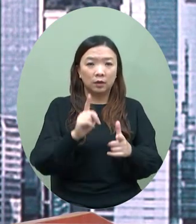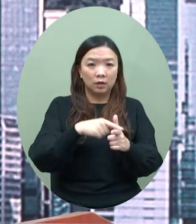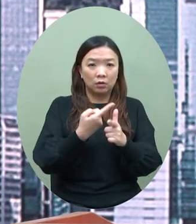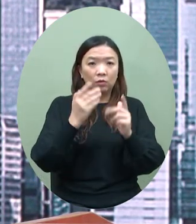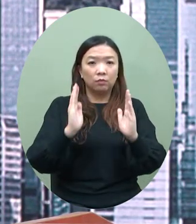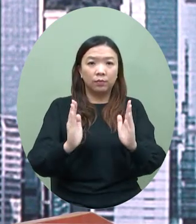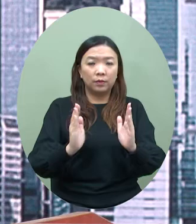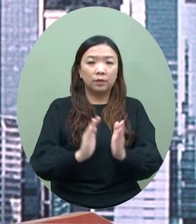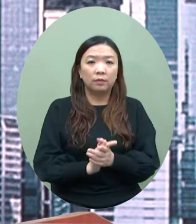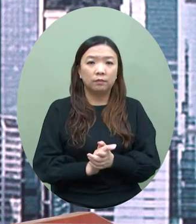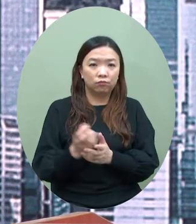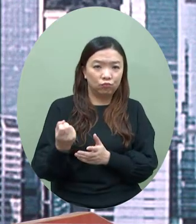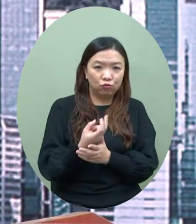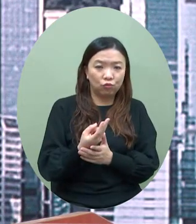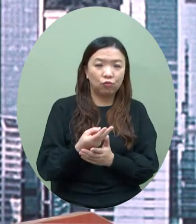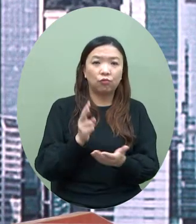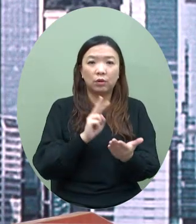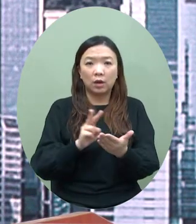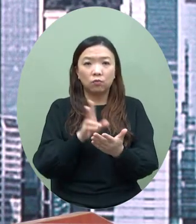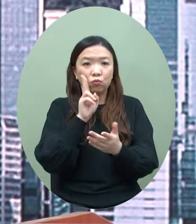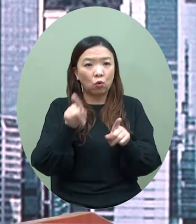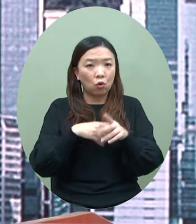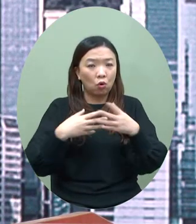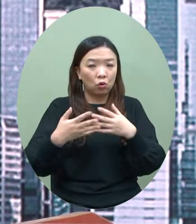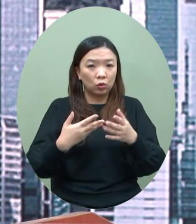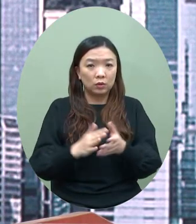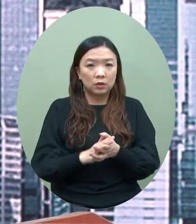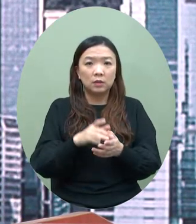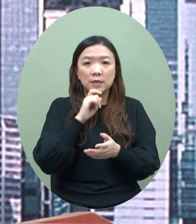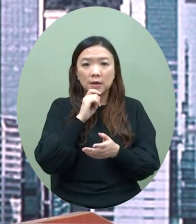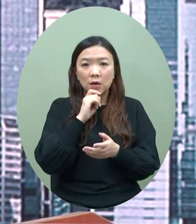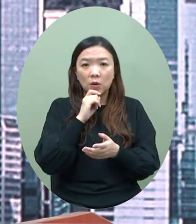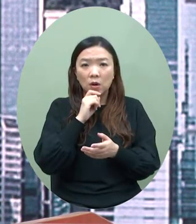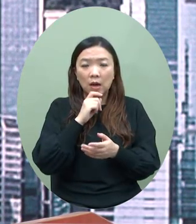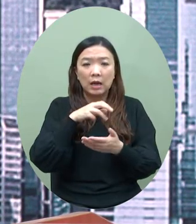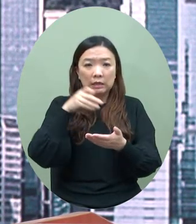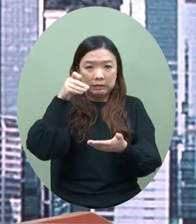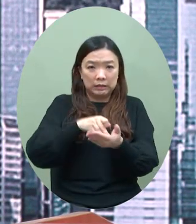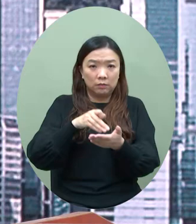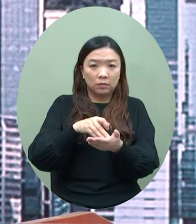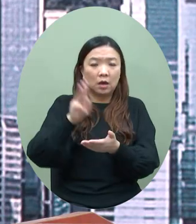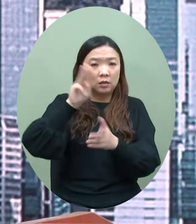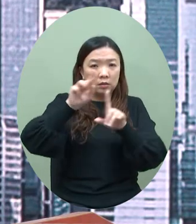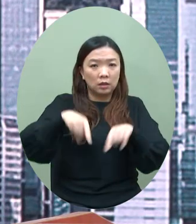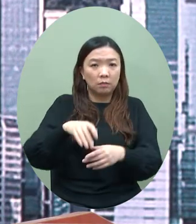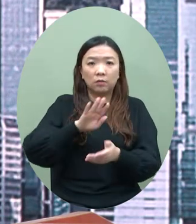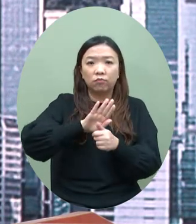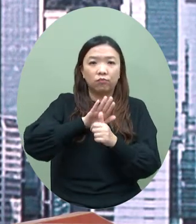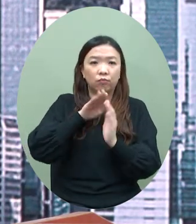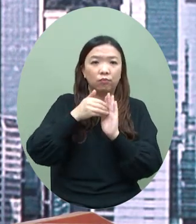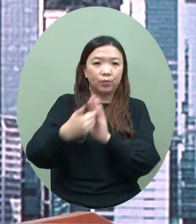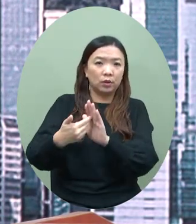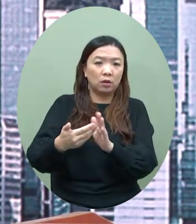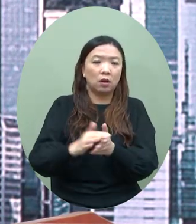間，再睇翻如果係有同事，他們是拒絕去簽署這個聲明呢，那我們變成我們再去跟進。